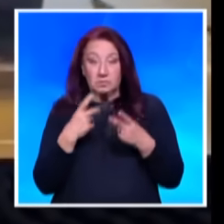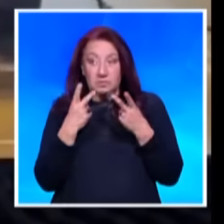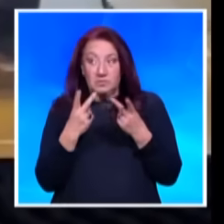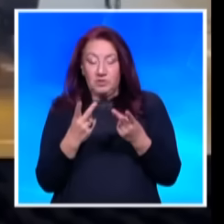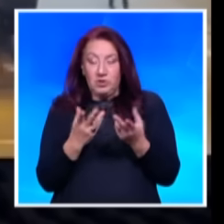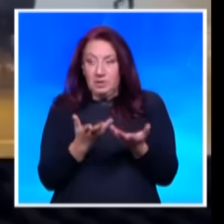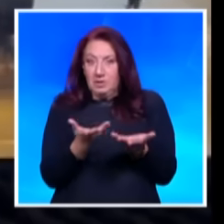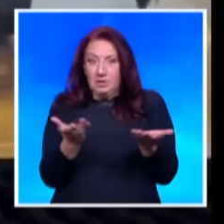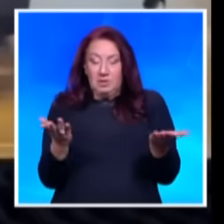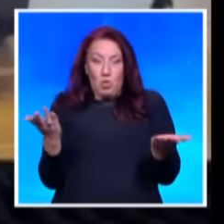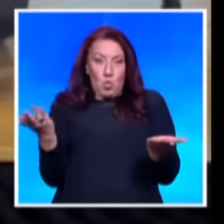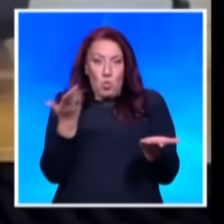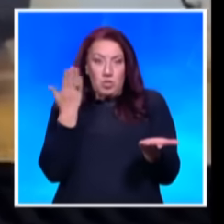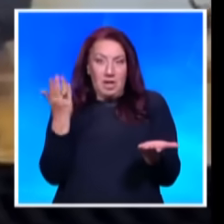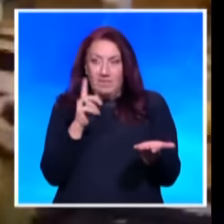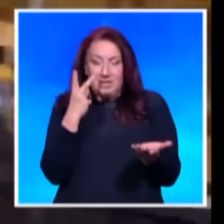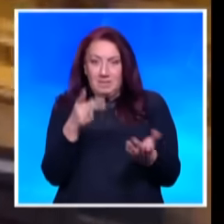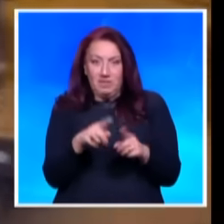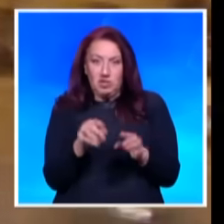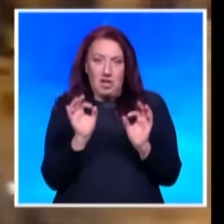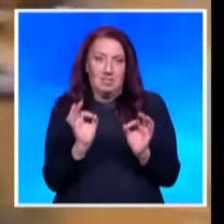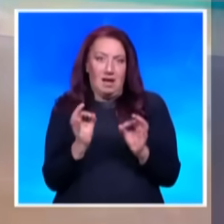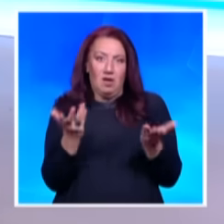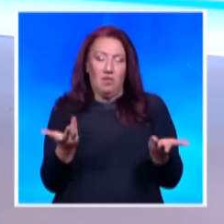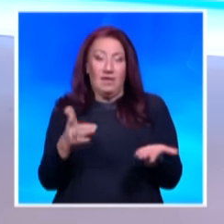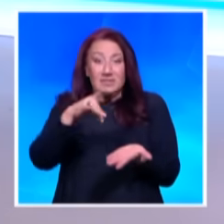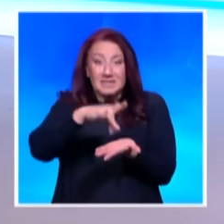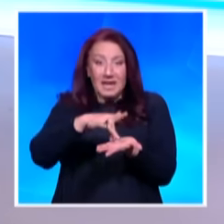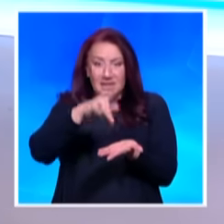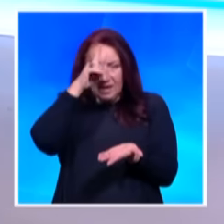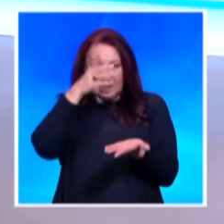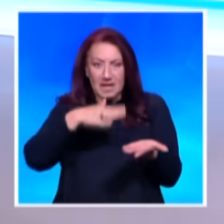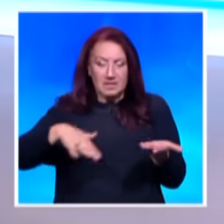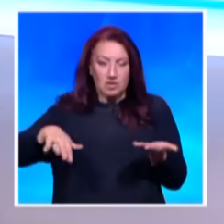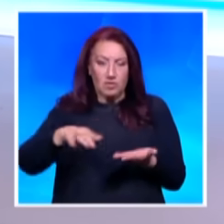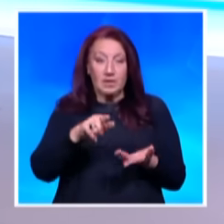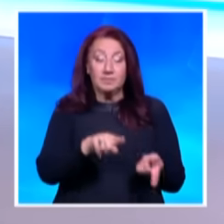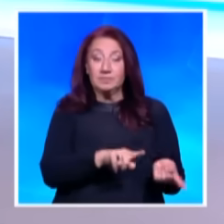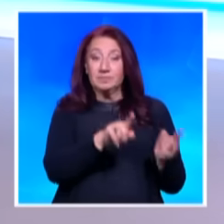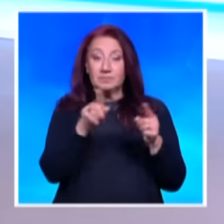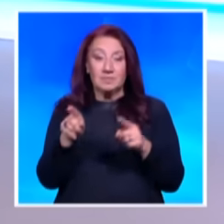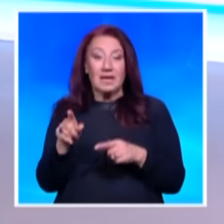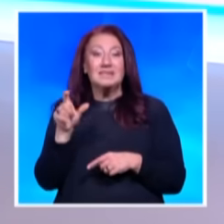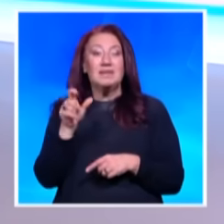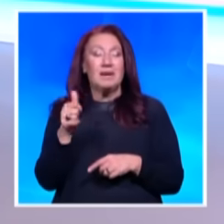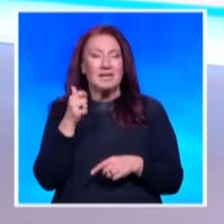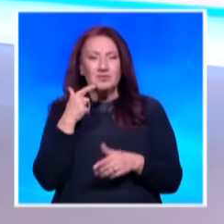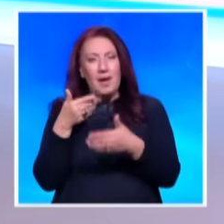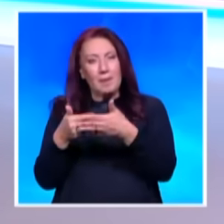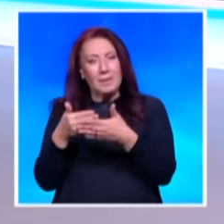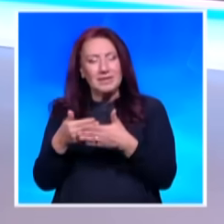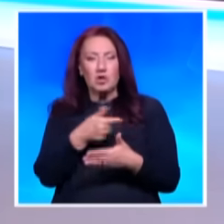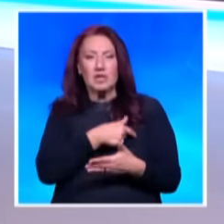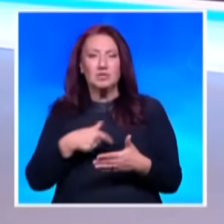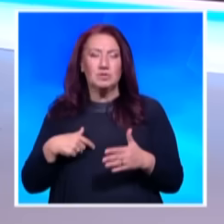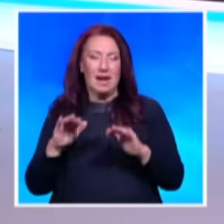в центъра на София. Сега отново се връщаме към Станимира Атанасова, която се намира близо до националния стадион. Мира, към